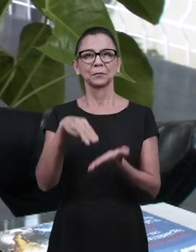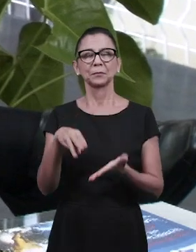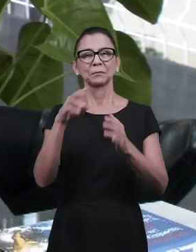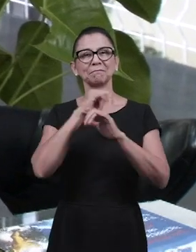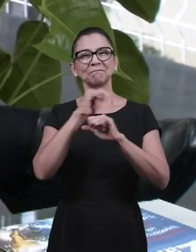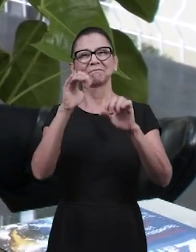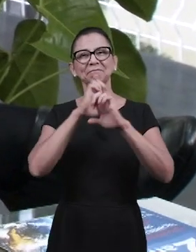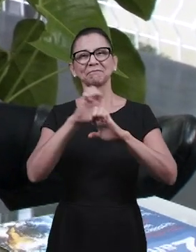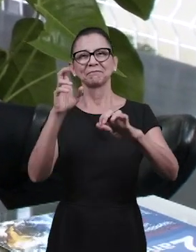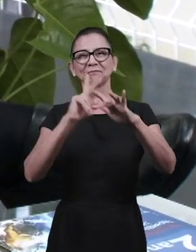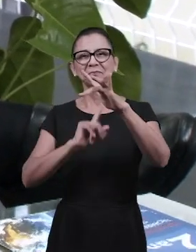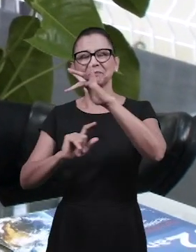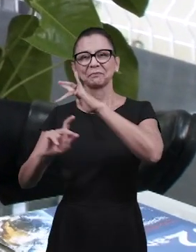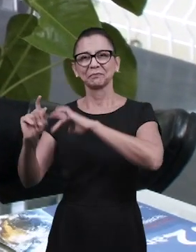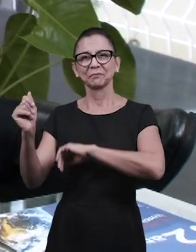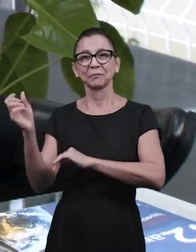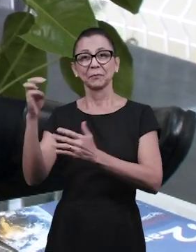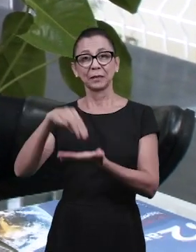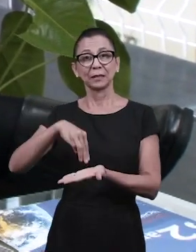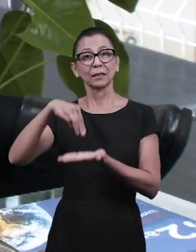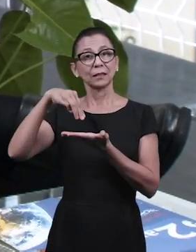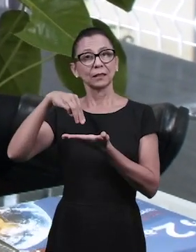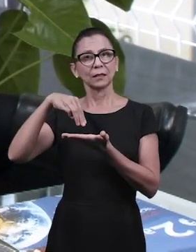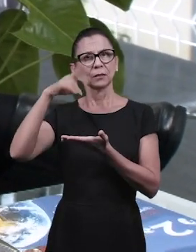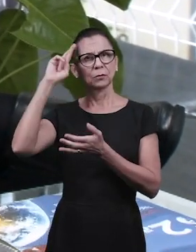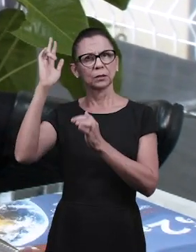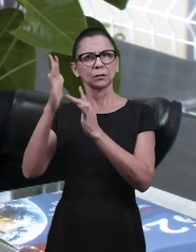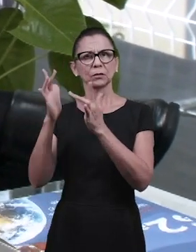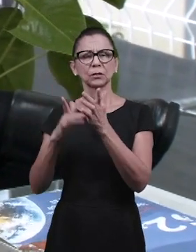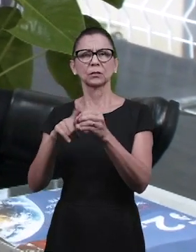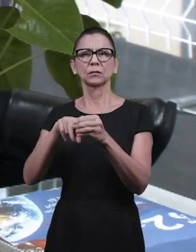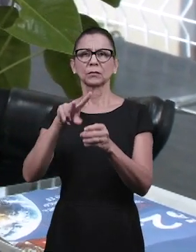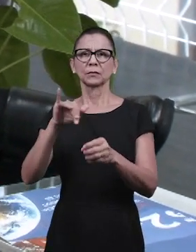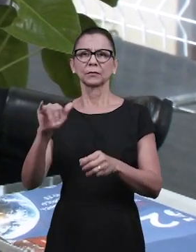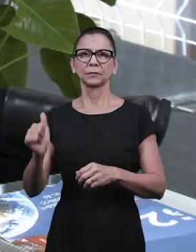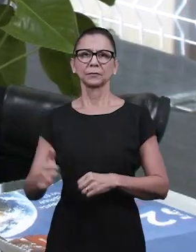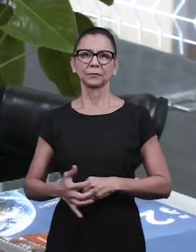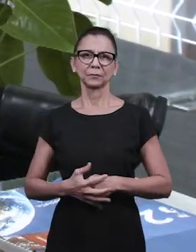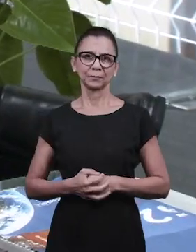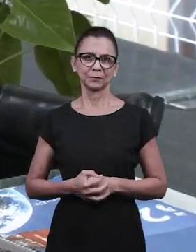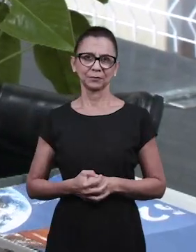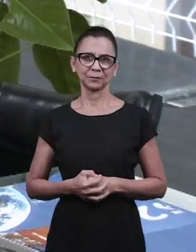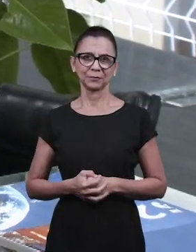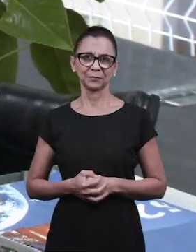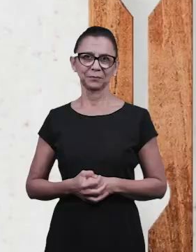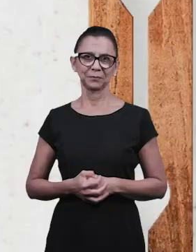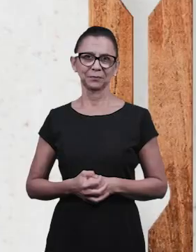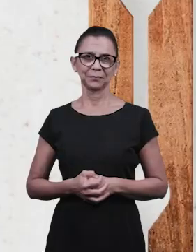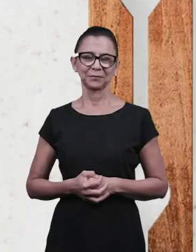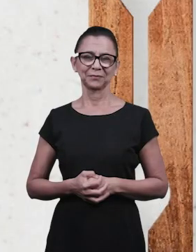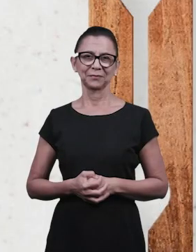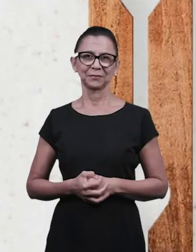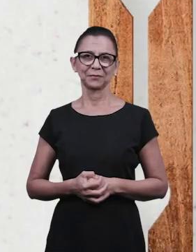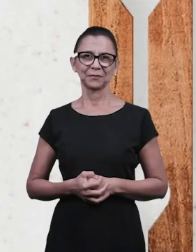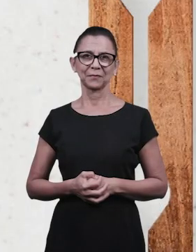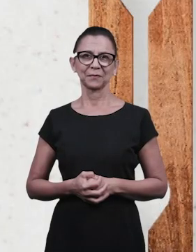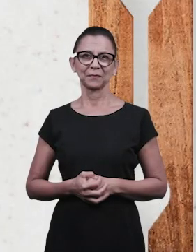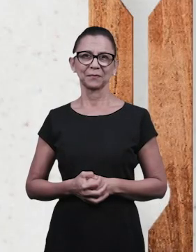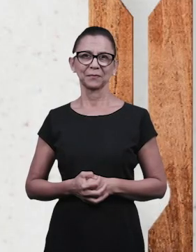l'Église chrétienne Maranatha en annonçant l'Évangile éternel. Maranatha, le Seigneur Jésus vient.